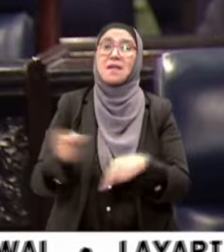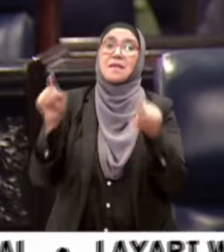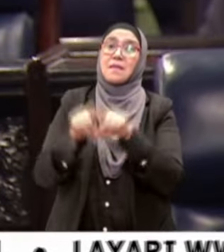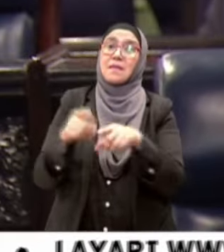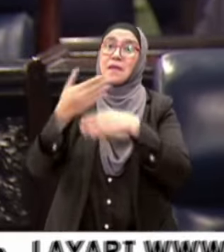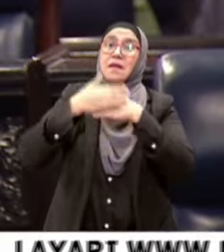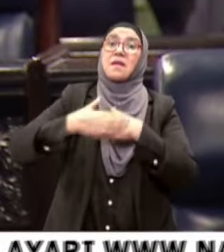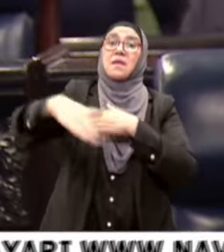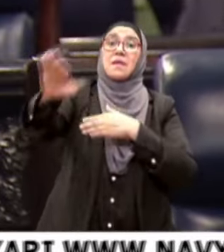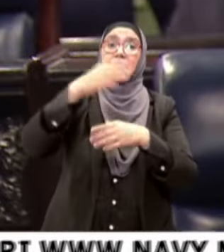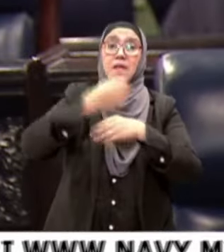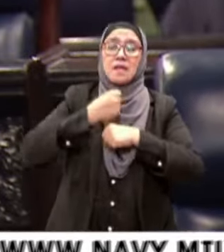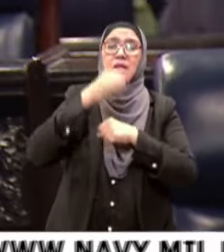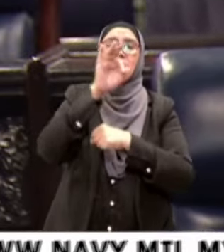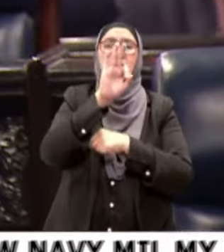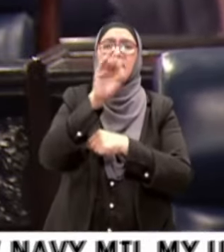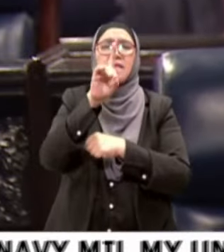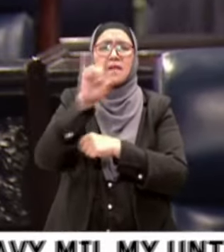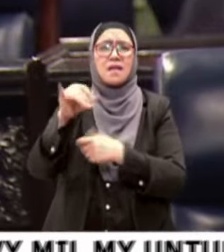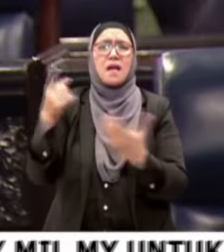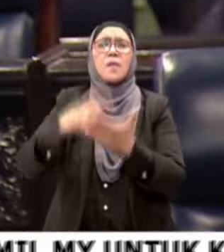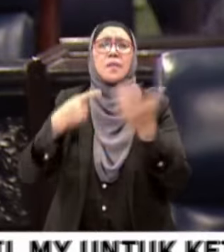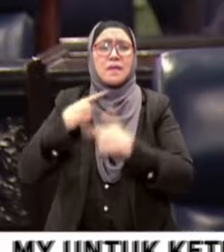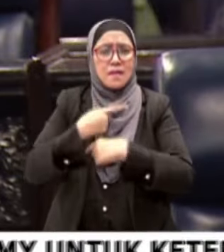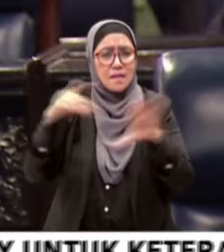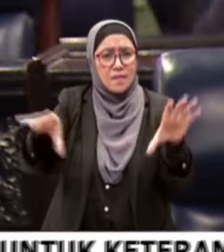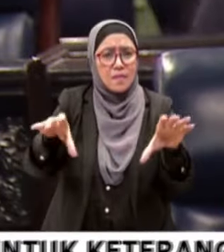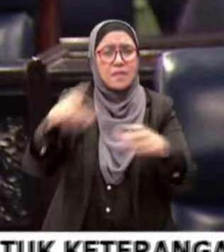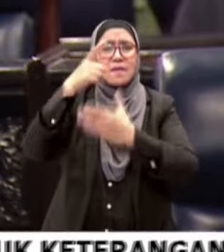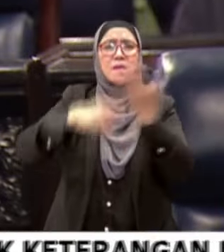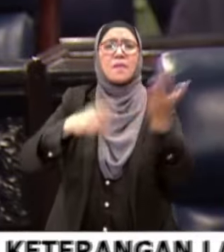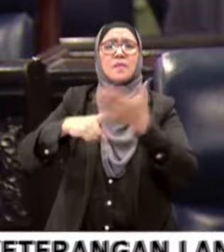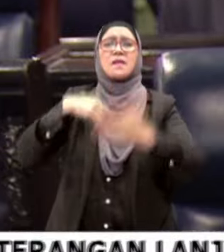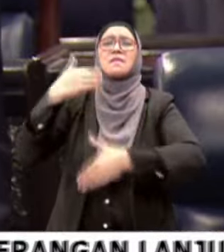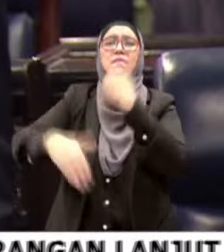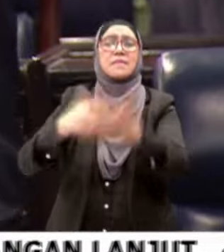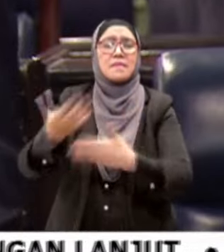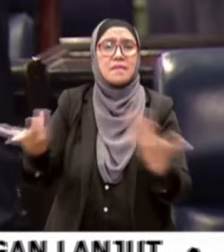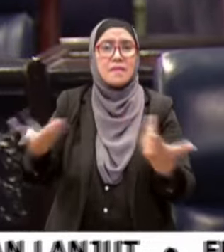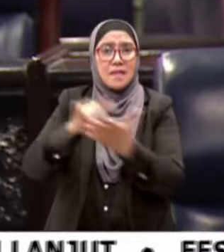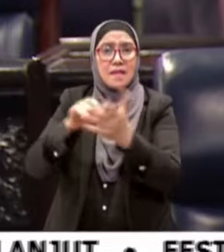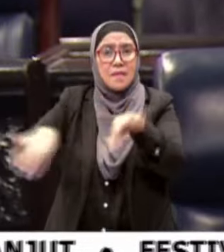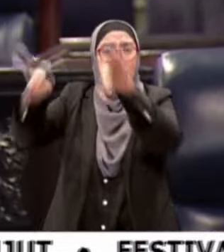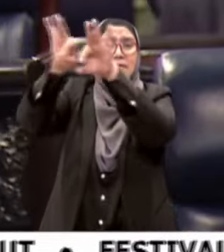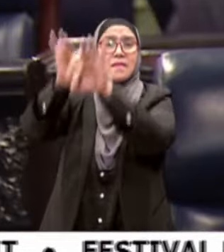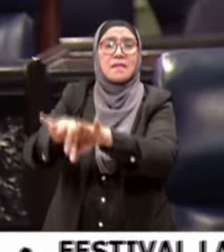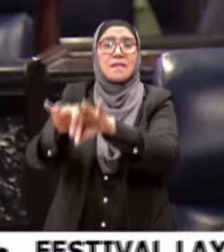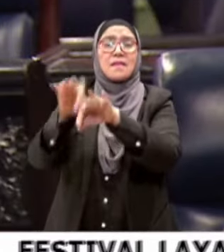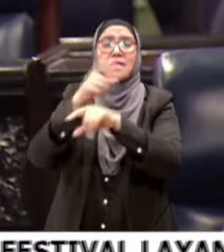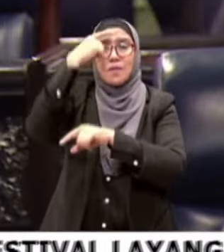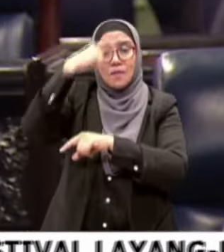apa yang kita laksanakan apa yang kita lakukan ini penting juga supaya kita wujudkan